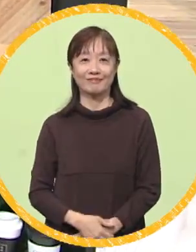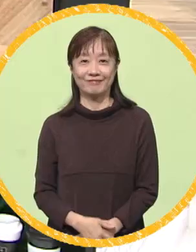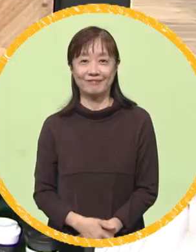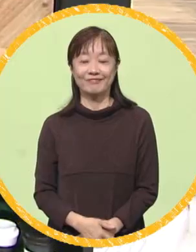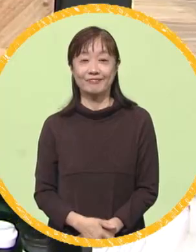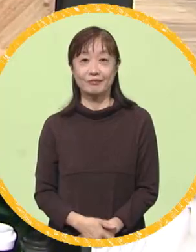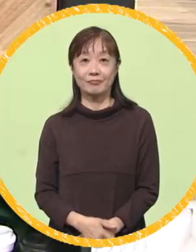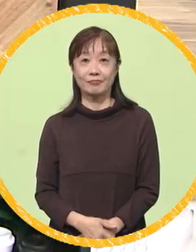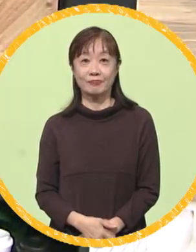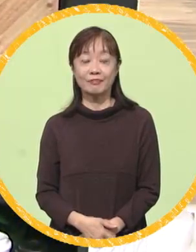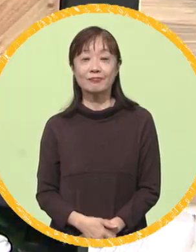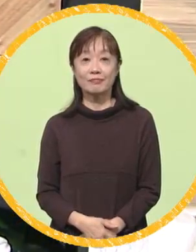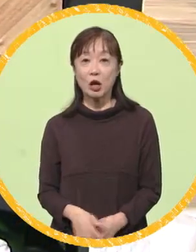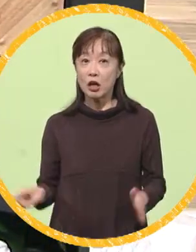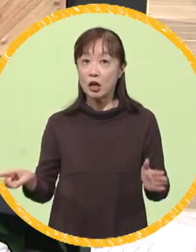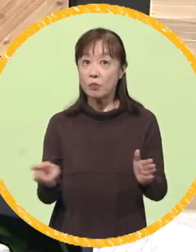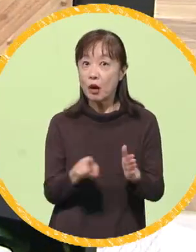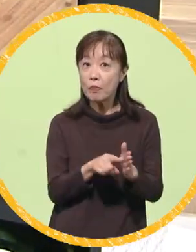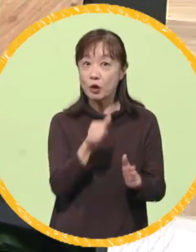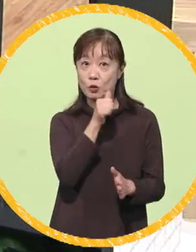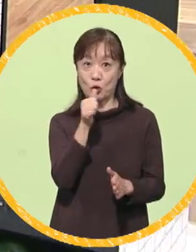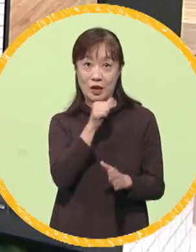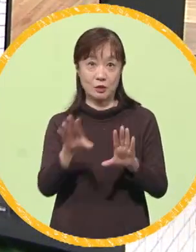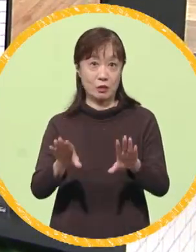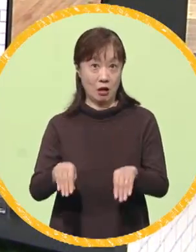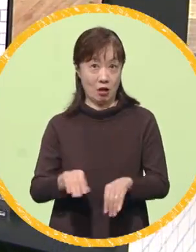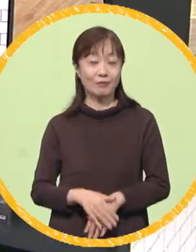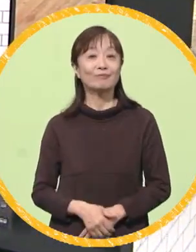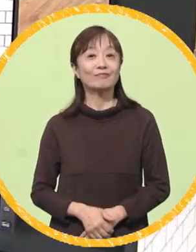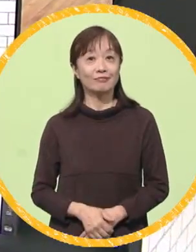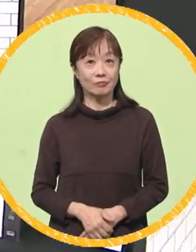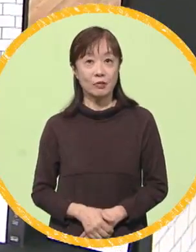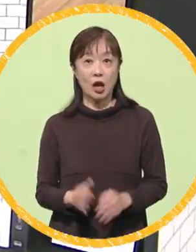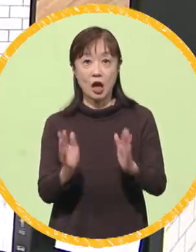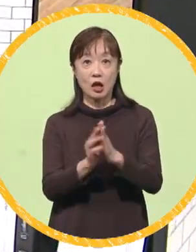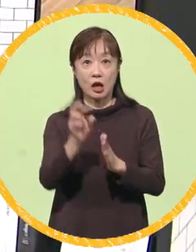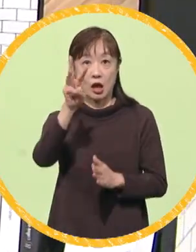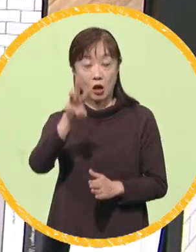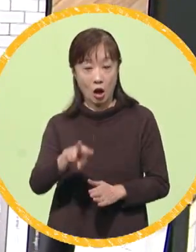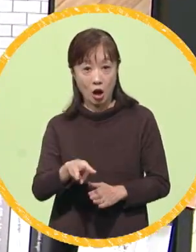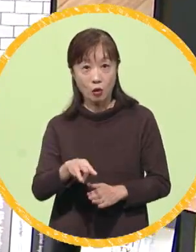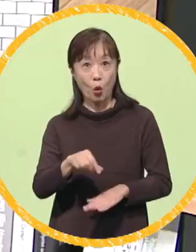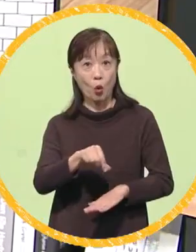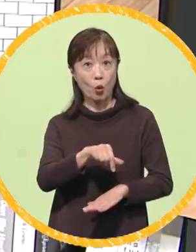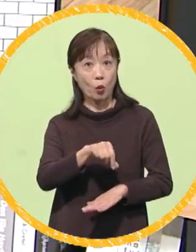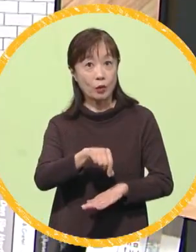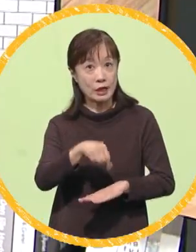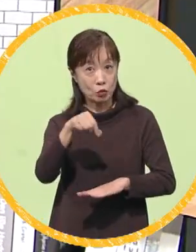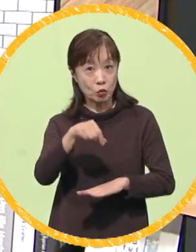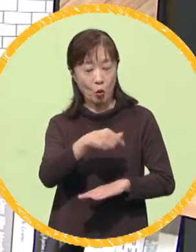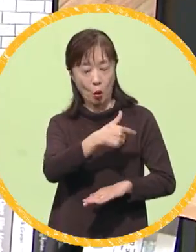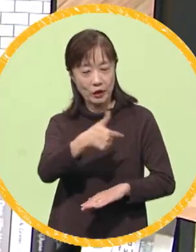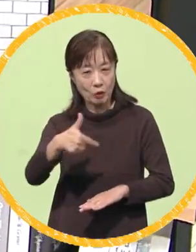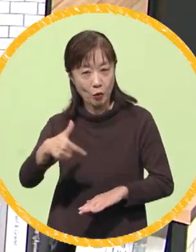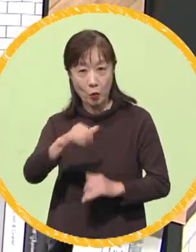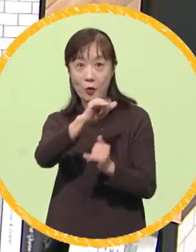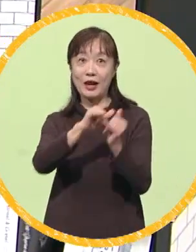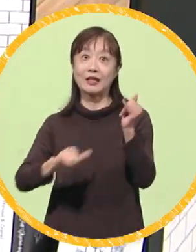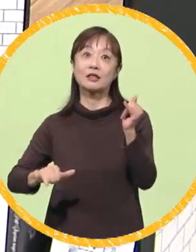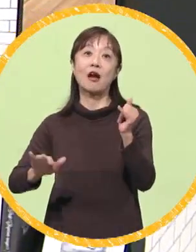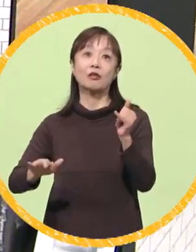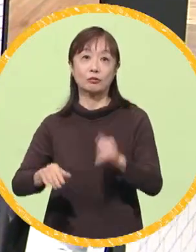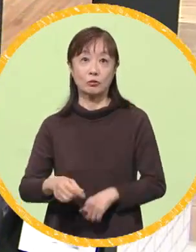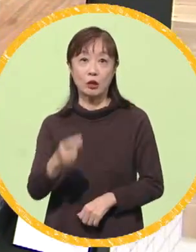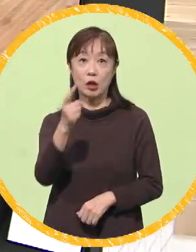番組でもね、たくさんご紹介しましたが、神奈川県の畜産業はですね、実は深い歴史があるんですね。